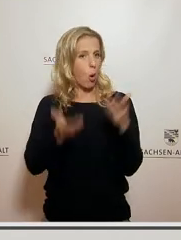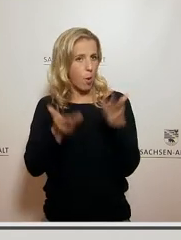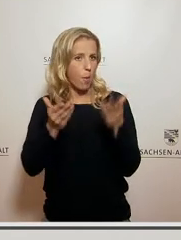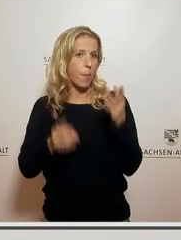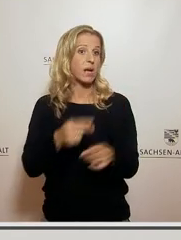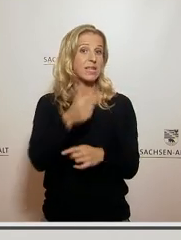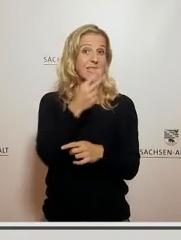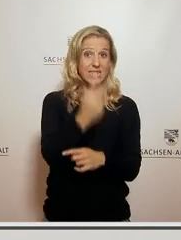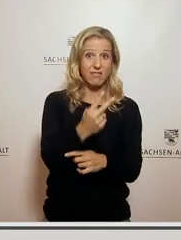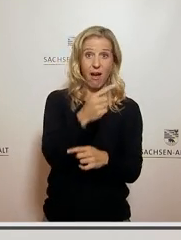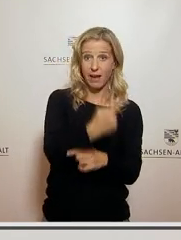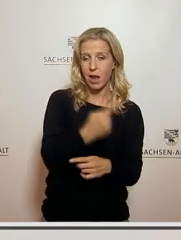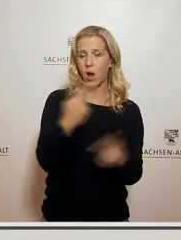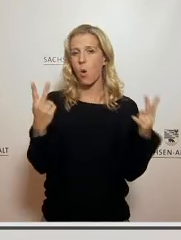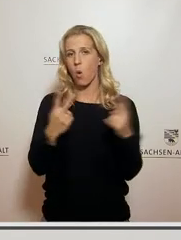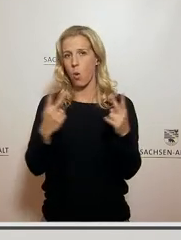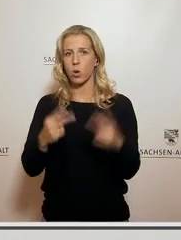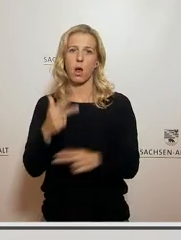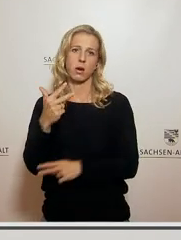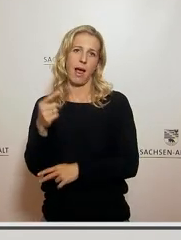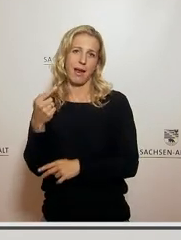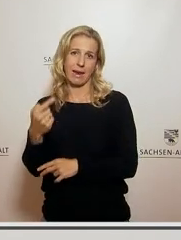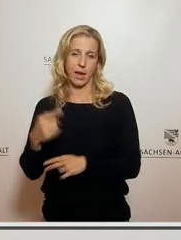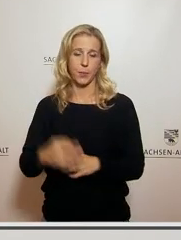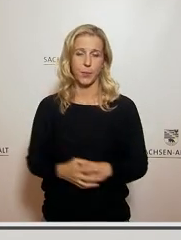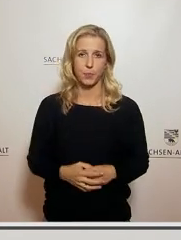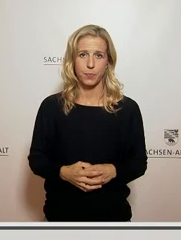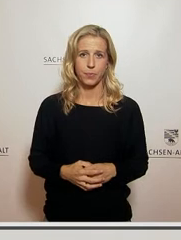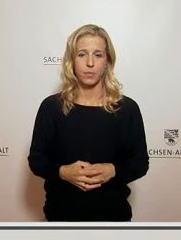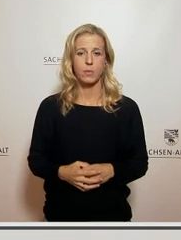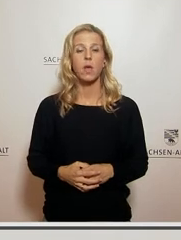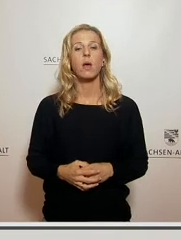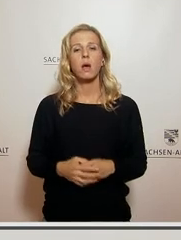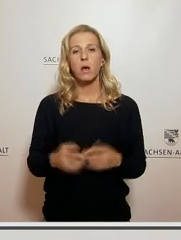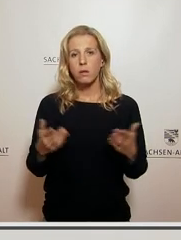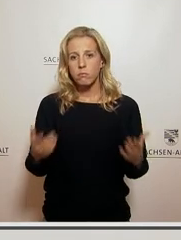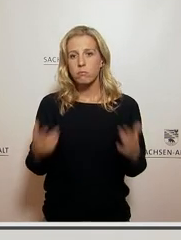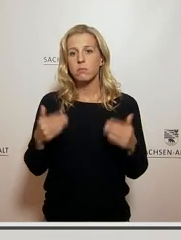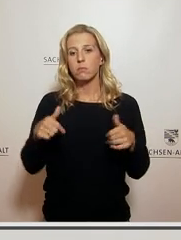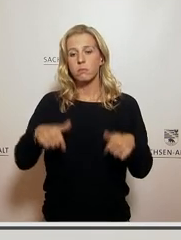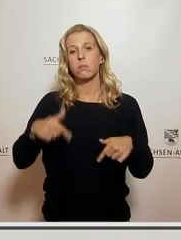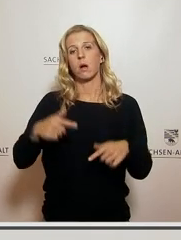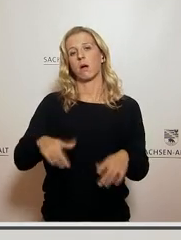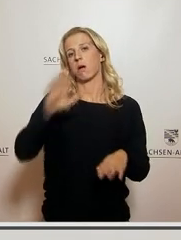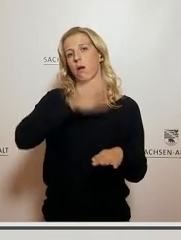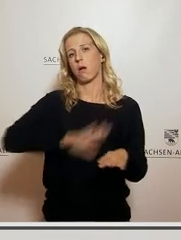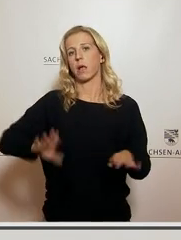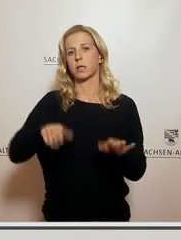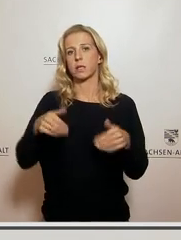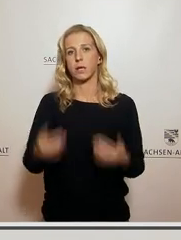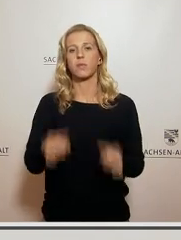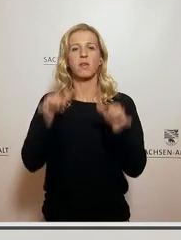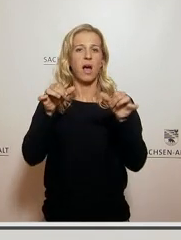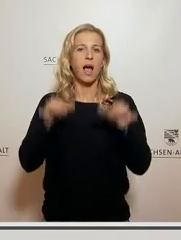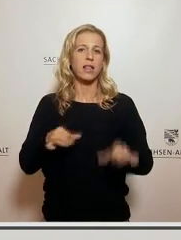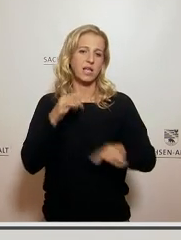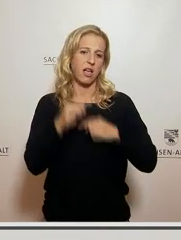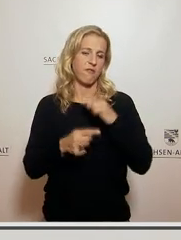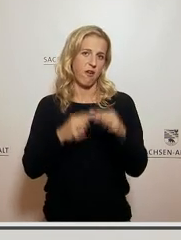verantworten. Ich will aber sagen, wir haben ja ein Antragsverfahren hier im Land. Und seitdem wir die